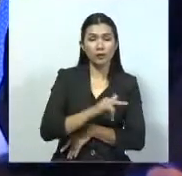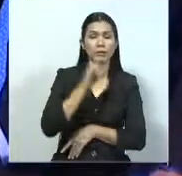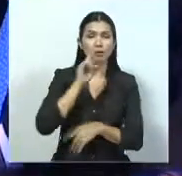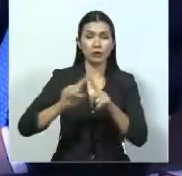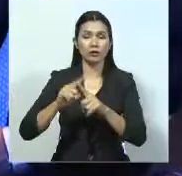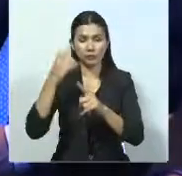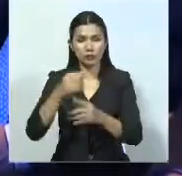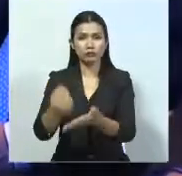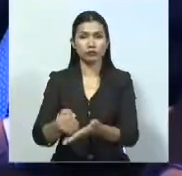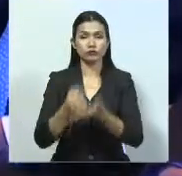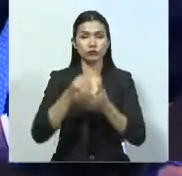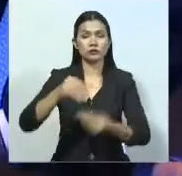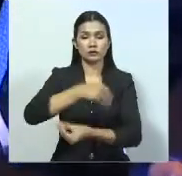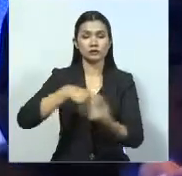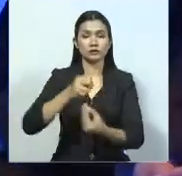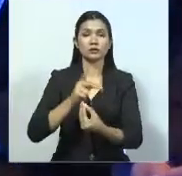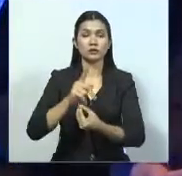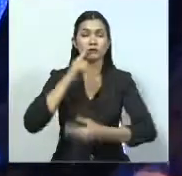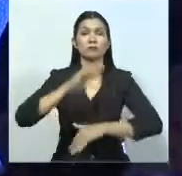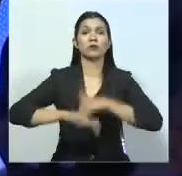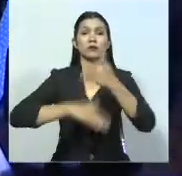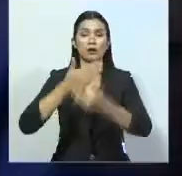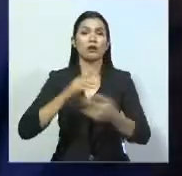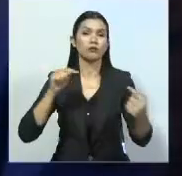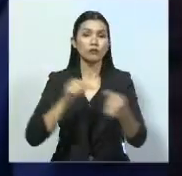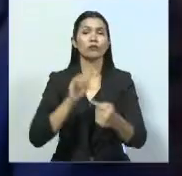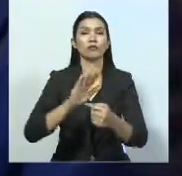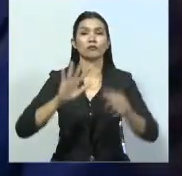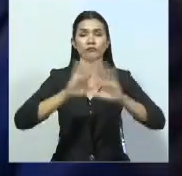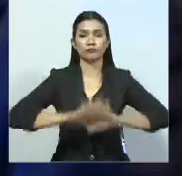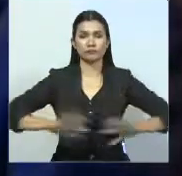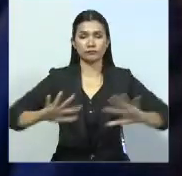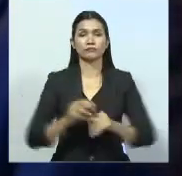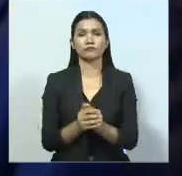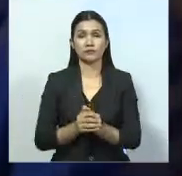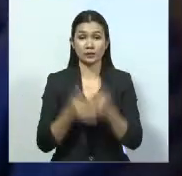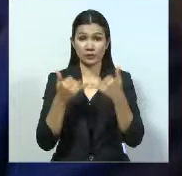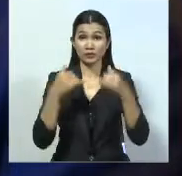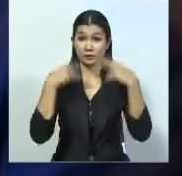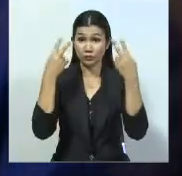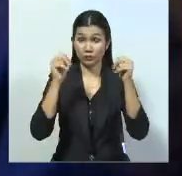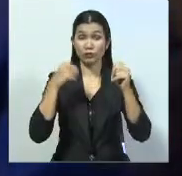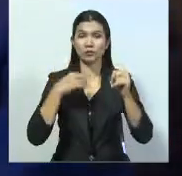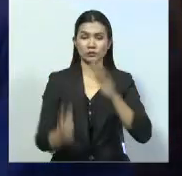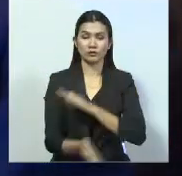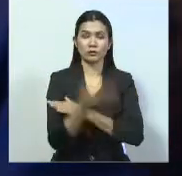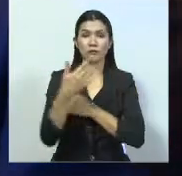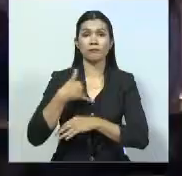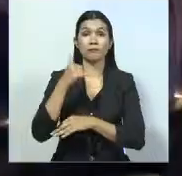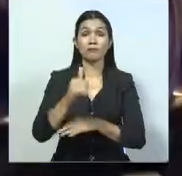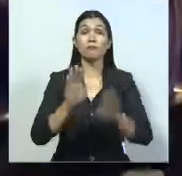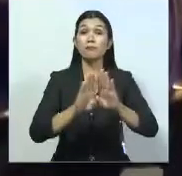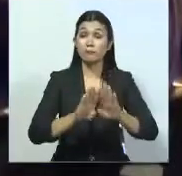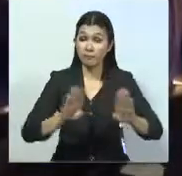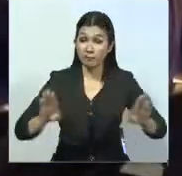ฒนาเศรษฐกิจและสังคมของประชาคมอาเซียนนายกรัฐมนตรีเป็นประธานเปิดการประชุมในช่วงเช้าที่ผ่านมานะคะพร้